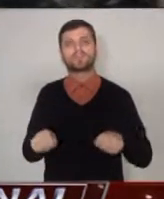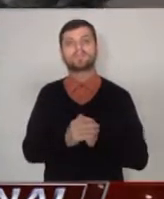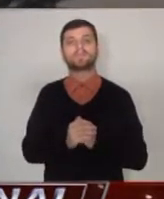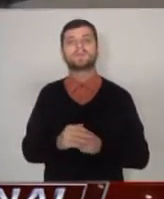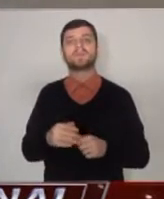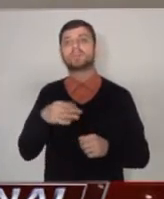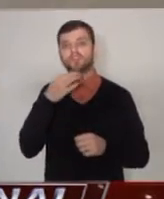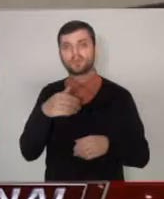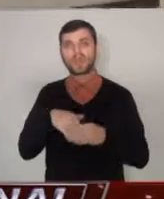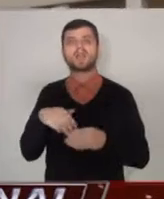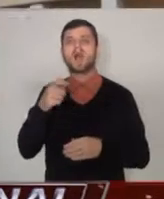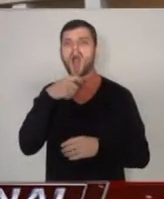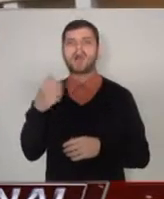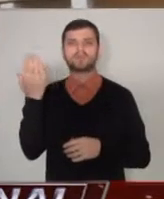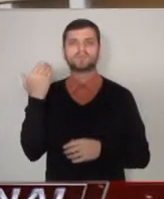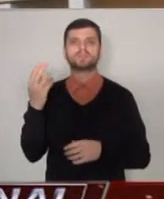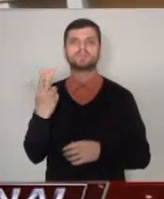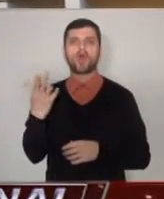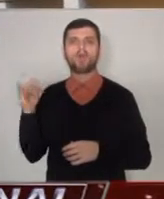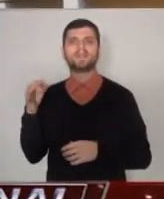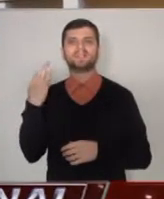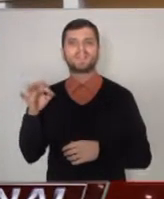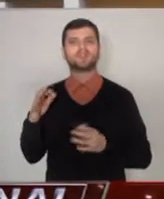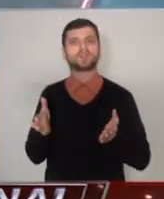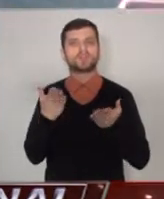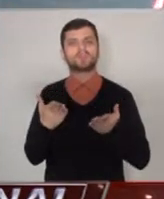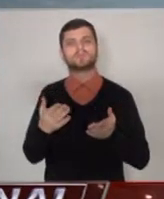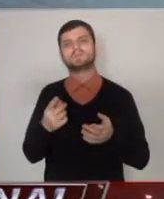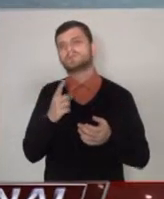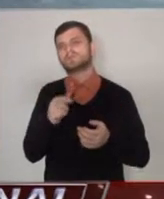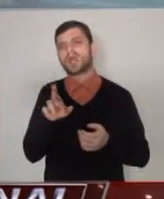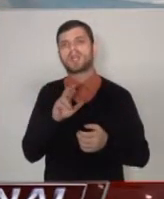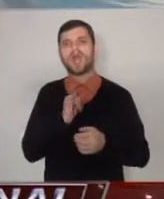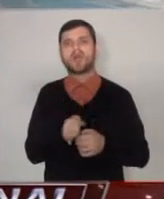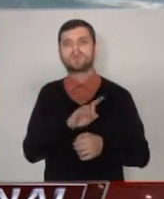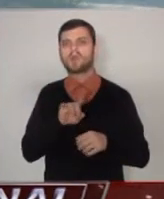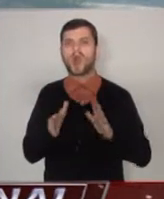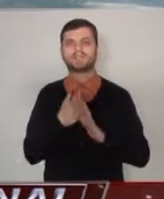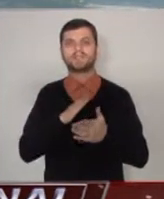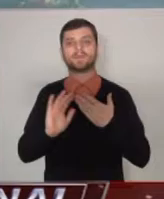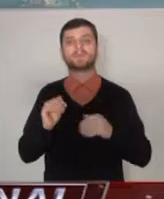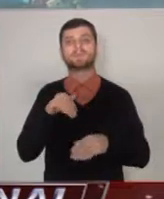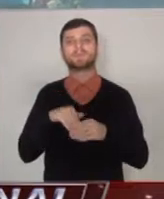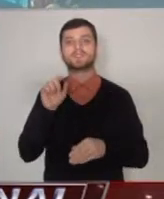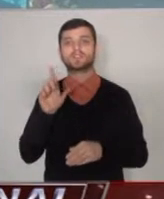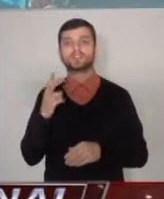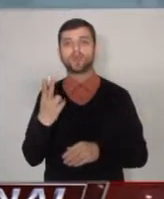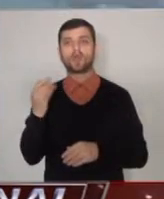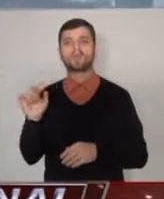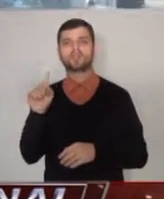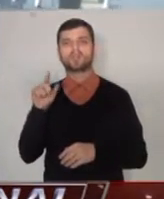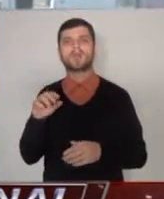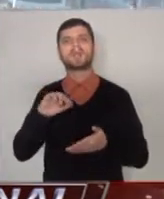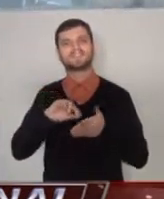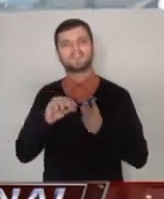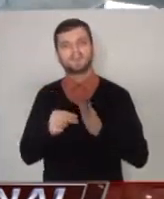mai sunt de terminat încă două drumuri, unul în satul Capul Coastei și celălalt în satul Maluku Flori. În 2012 a fost semnat contractul de